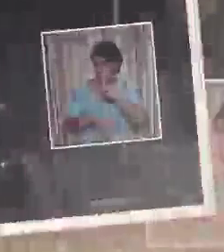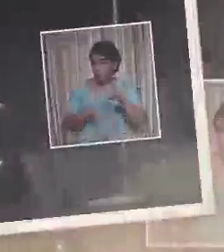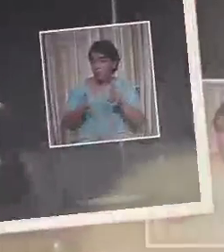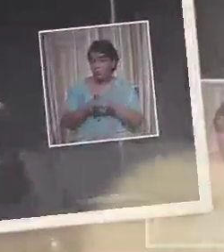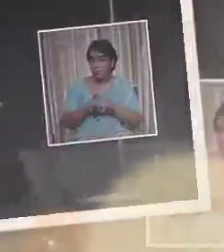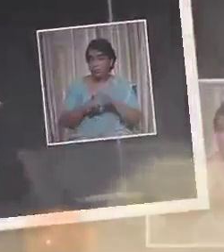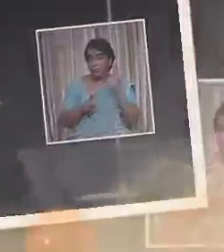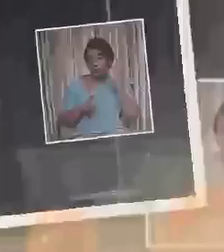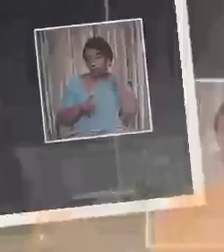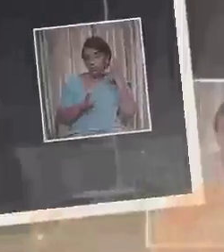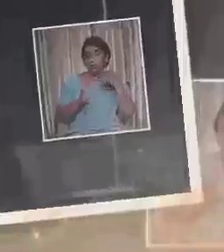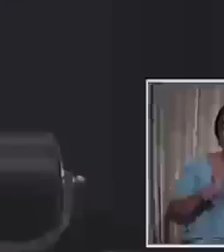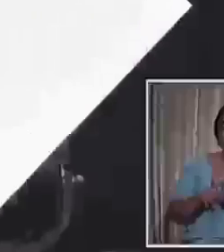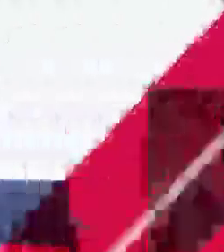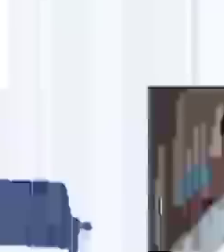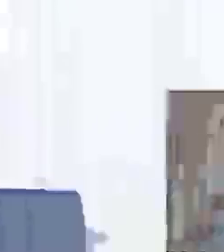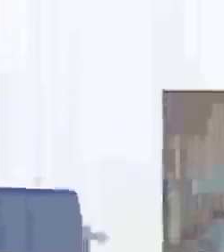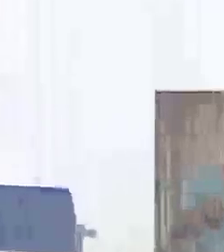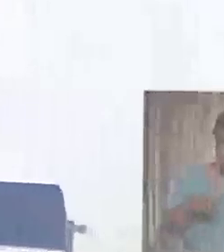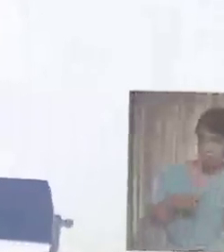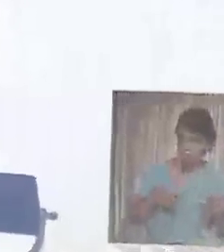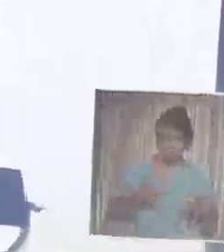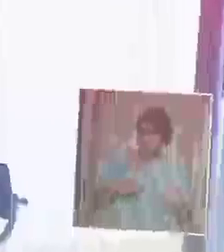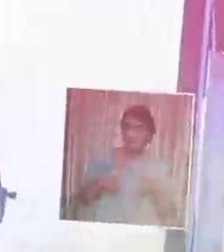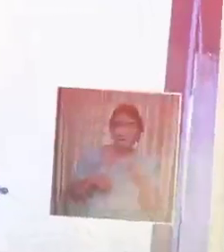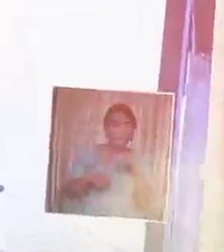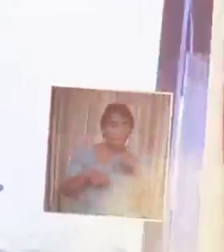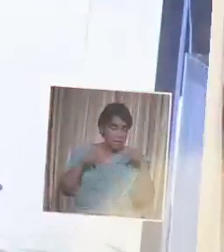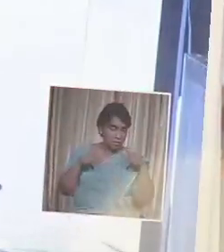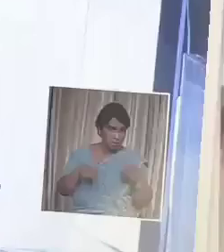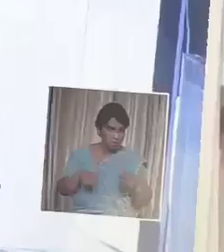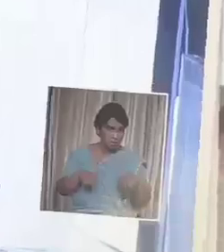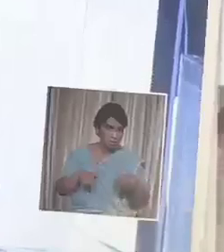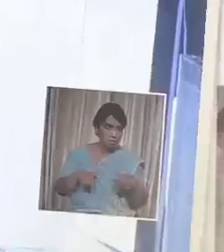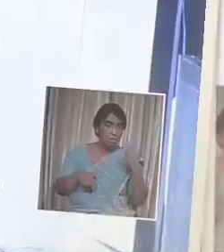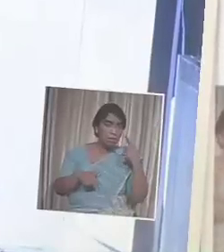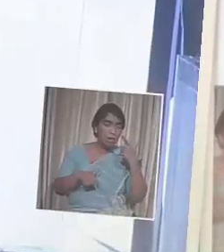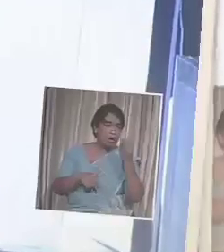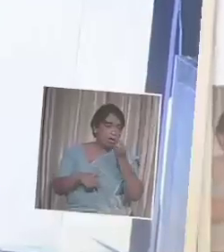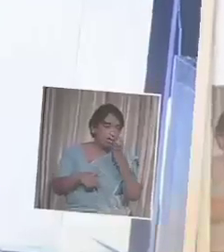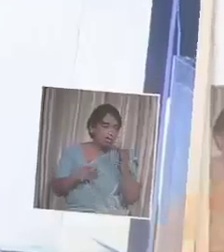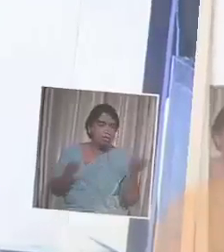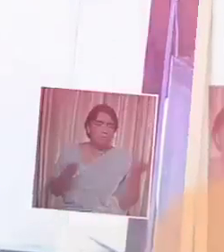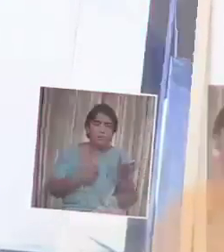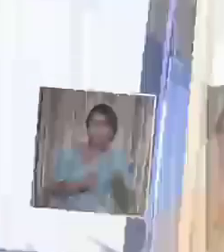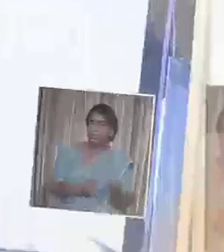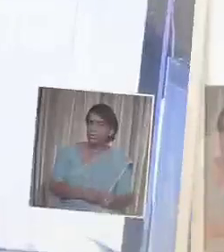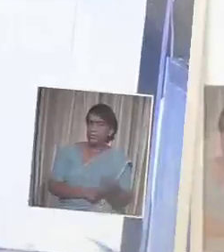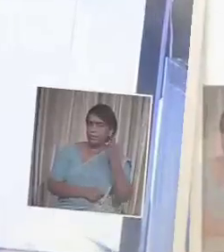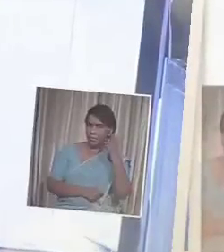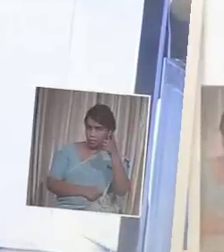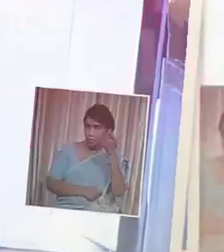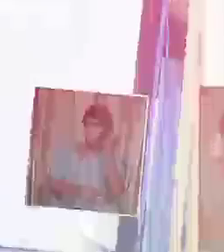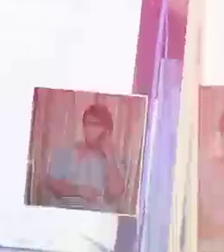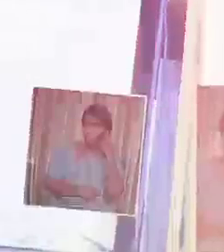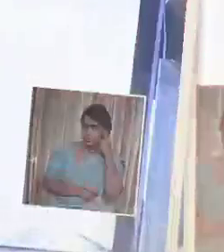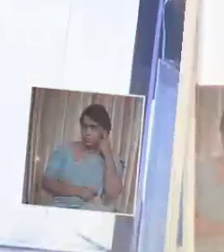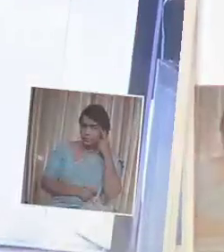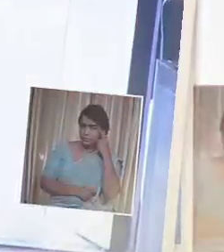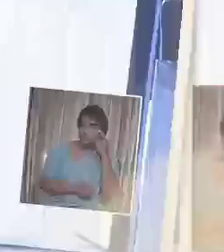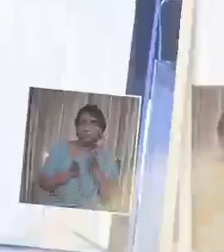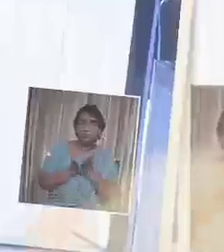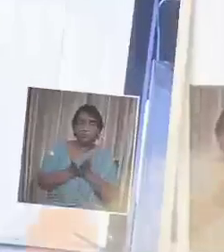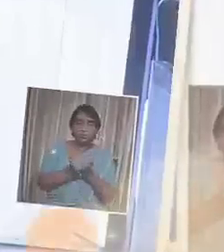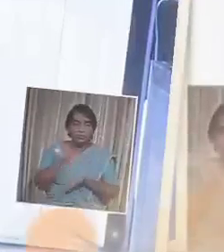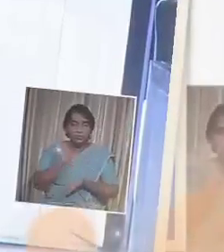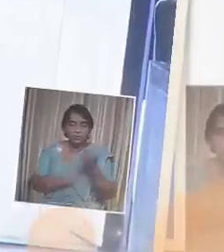நியாயமானது, சமிந்த விஜயசிறி. வடக்கு கடல் வளத்தை பாதுகாக்க உடனடி நடவடிக்கை எடுக்கப்படுமா, சபையில்